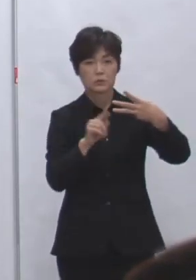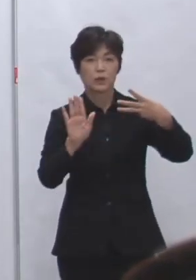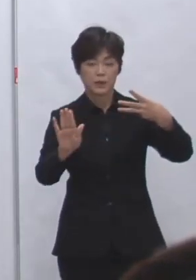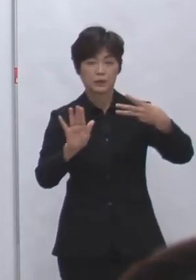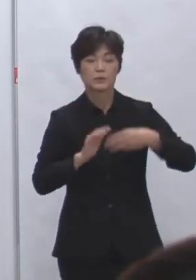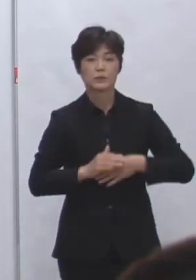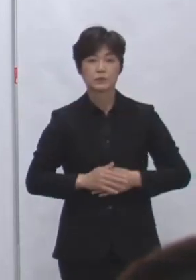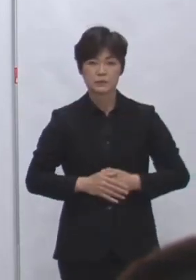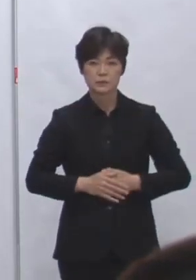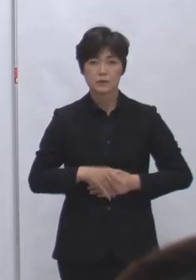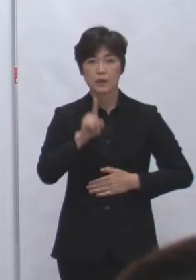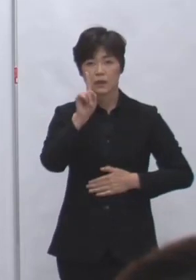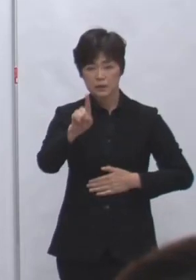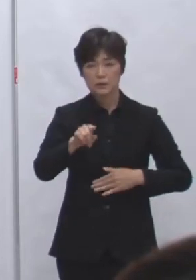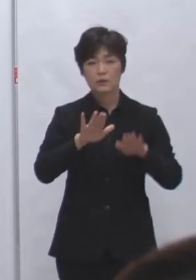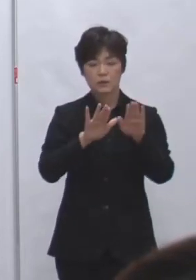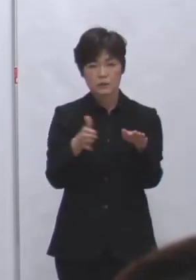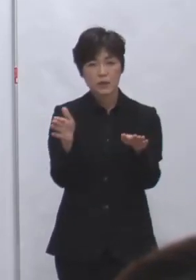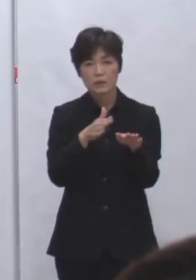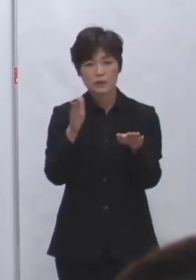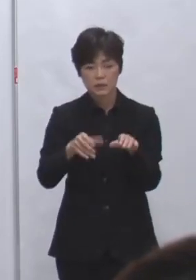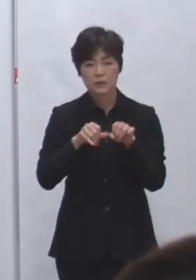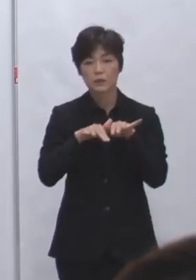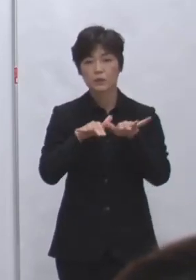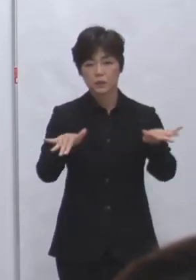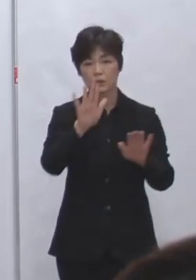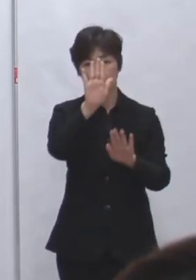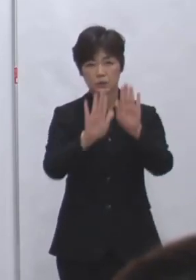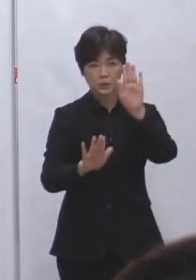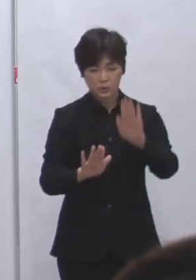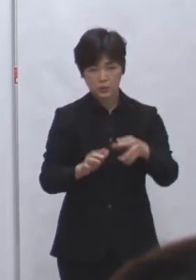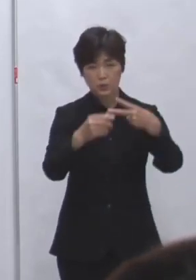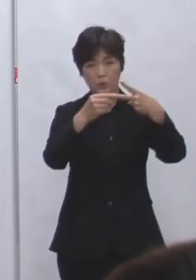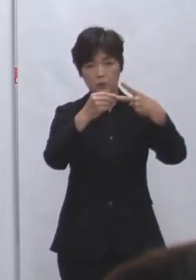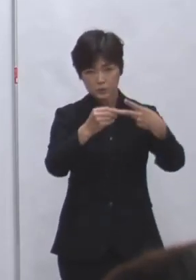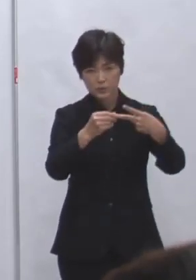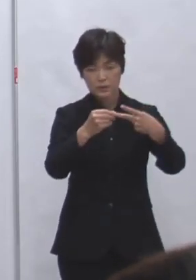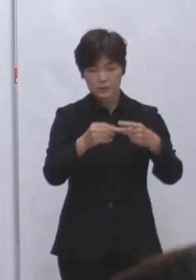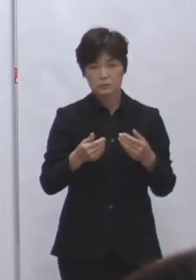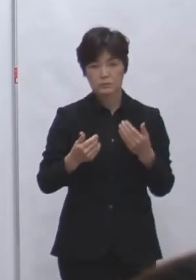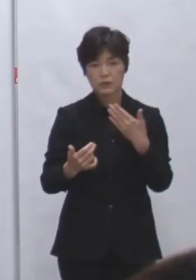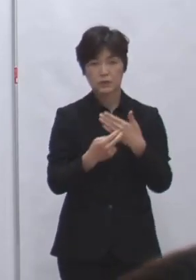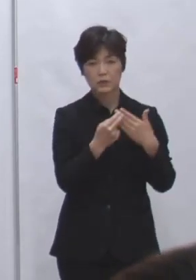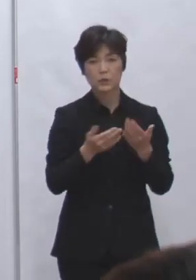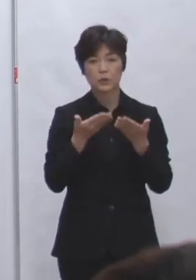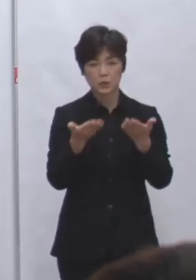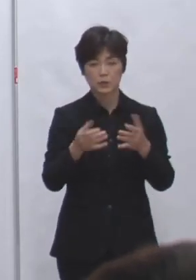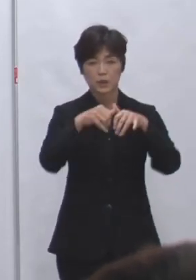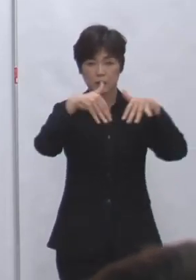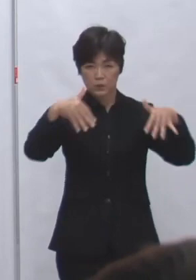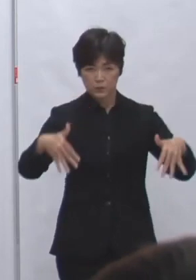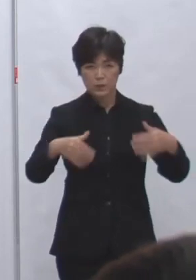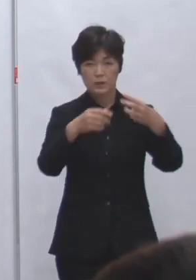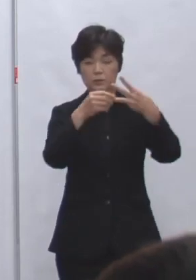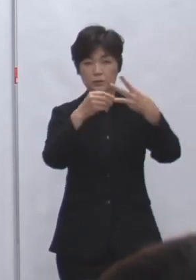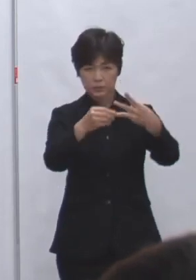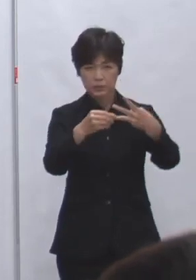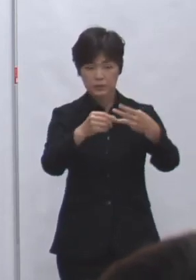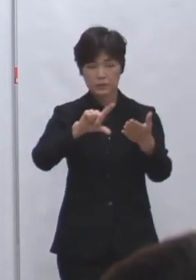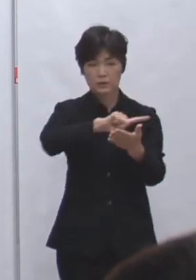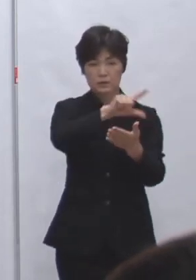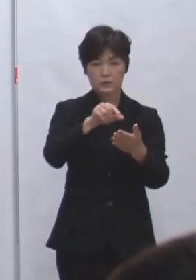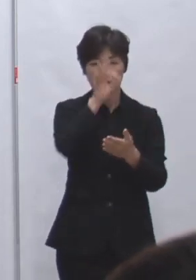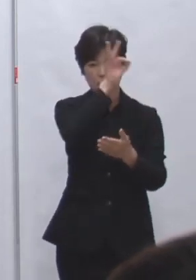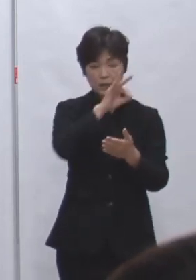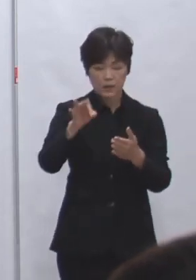して、1つは直近の感染状況、それから2つ目は医療提供体制、そして3つ目は地域